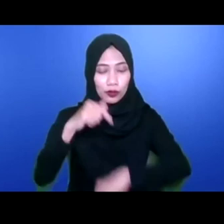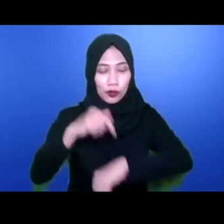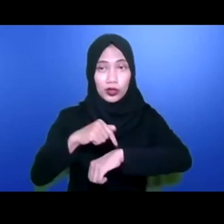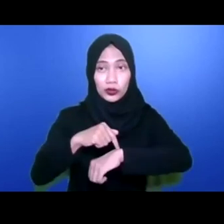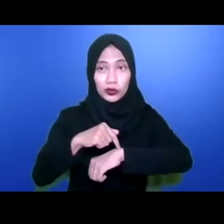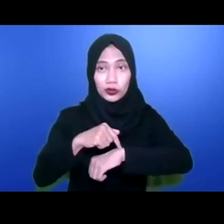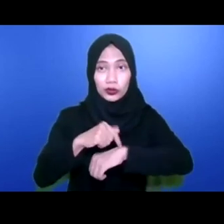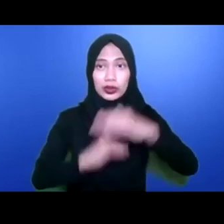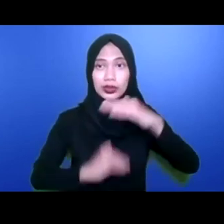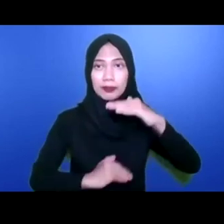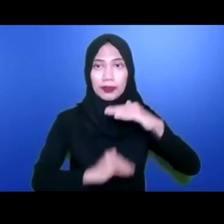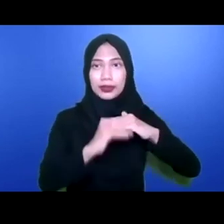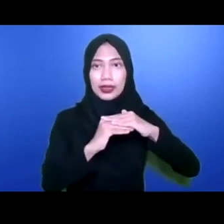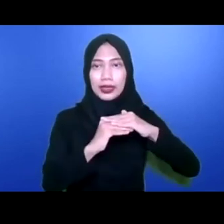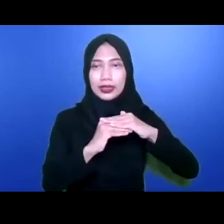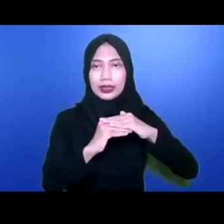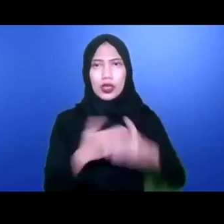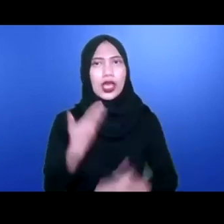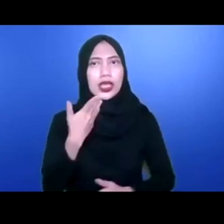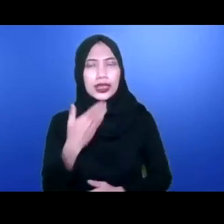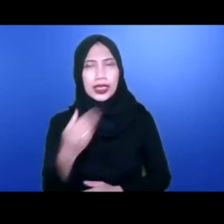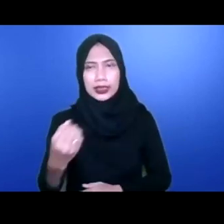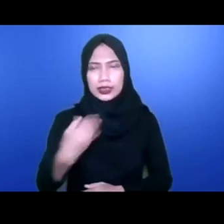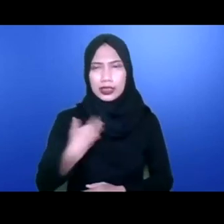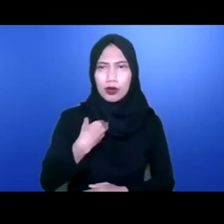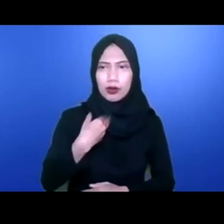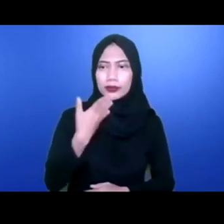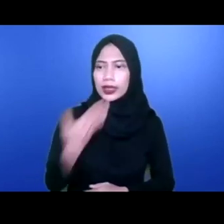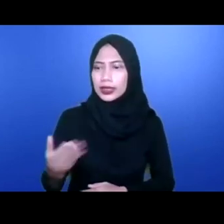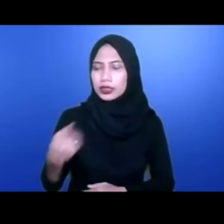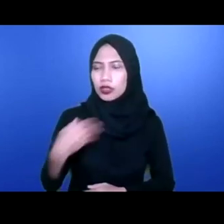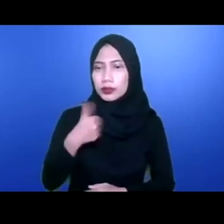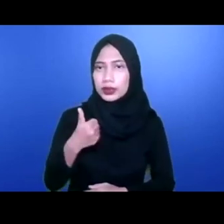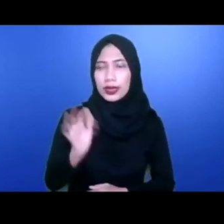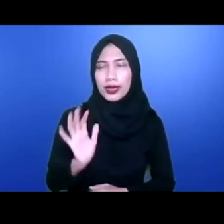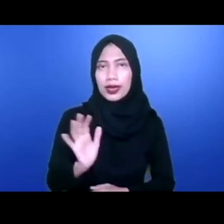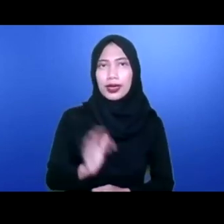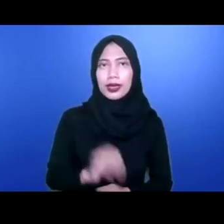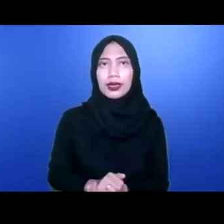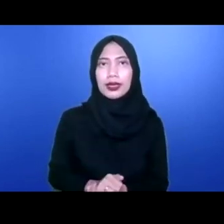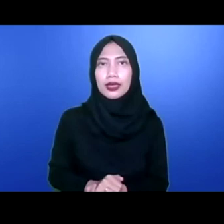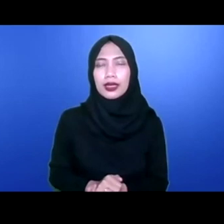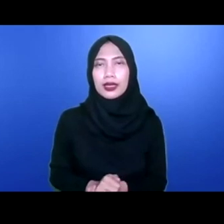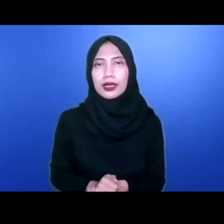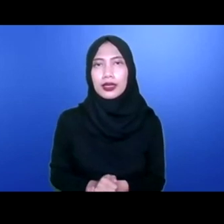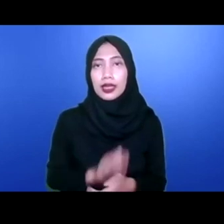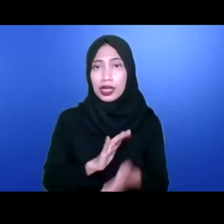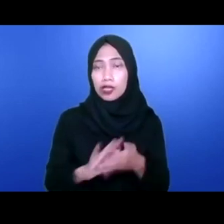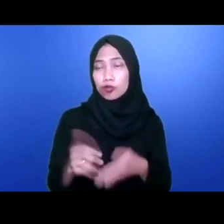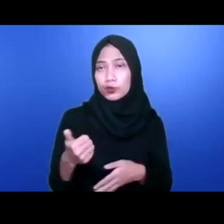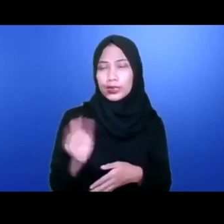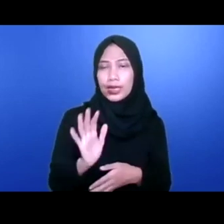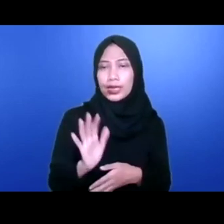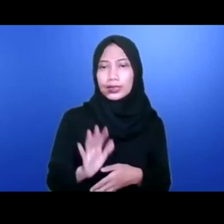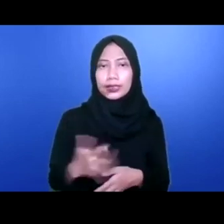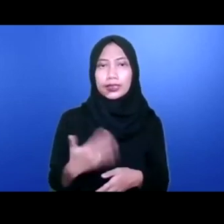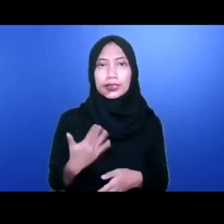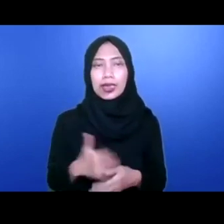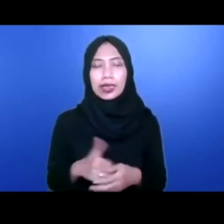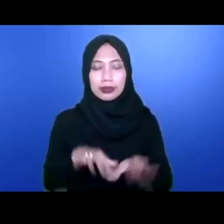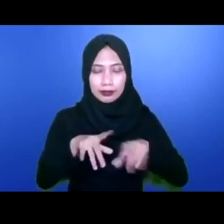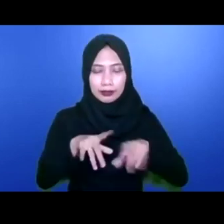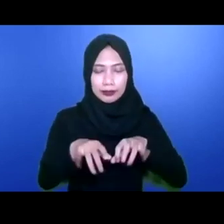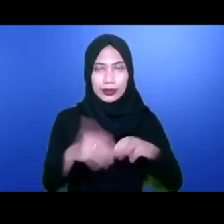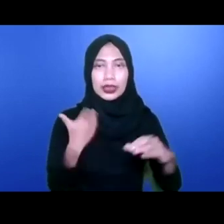bisa mengadakan sesi Q&A secara langsung. Namun pertanyaan yang sudah dikirimkan melalui Menti akan kami jawab melalui